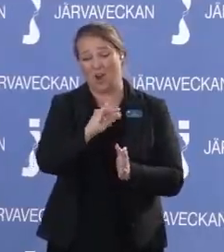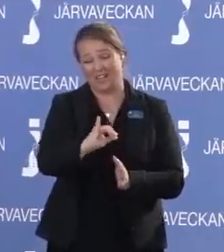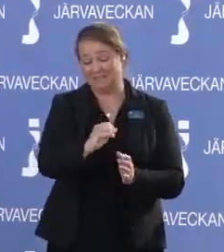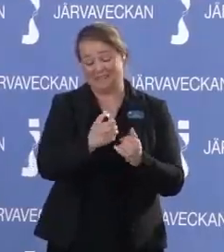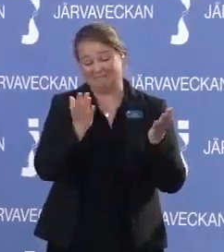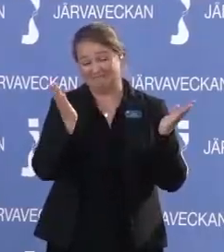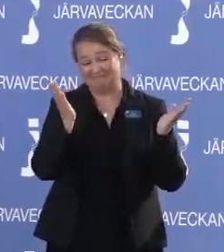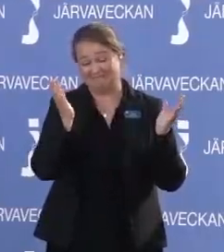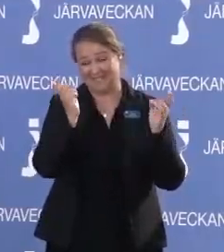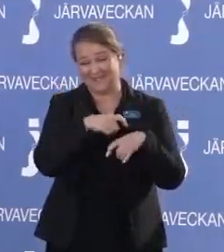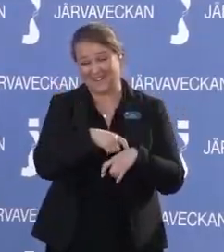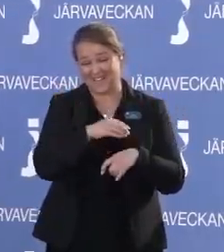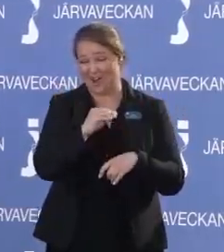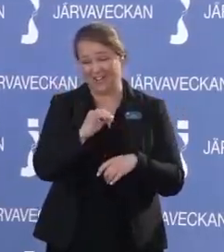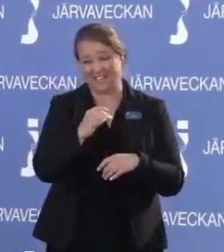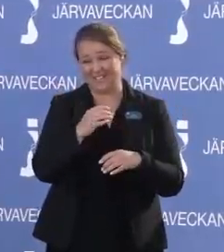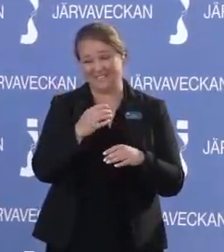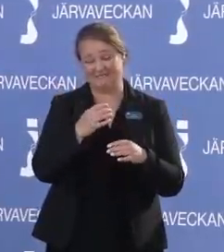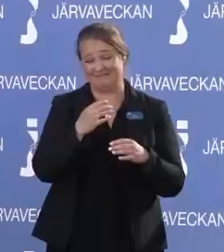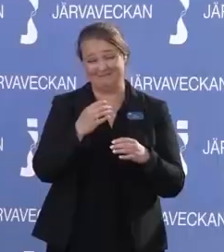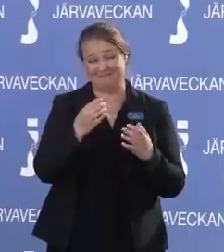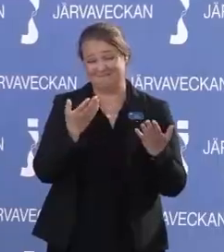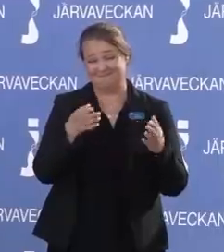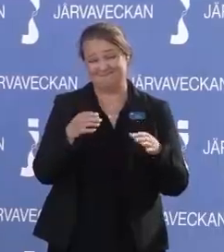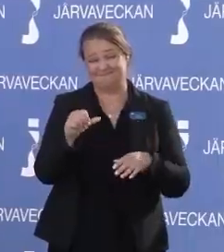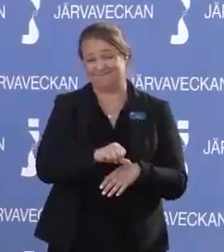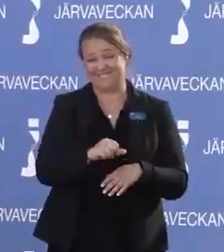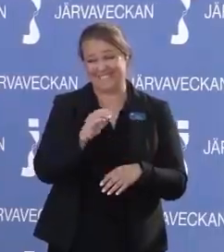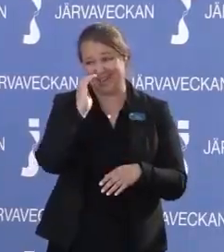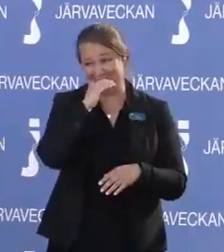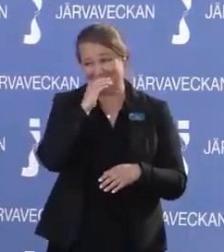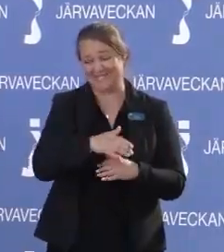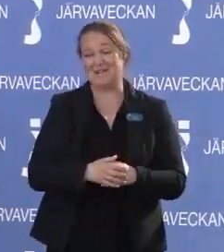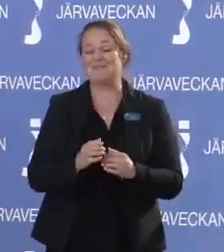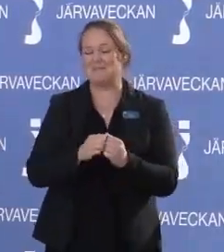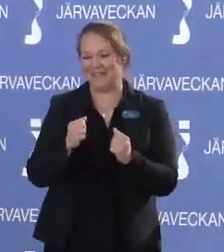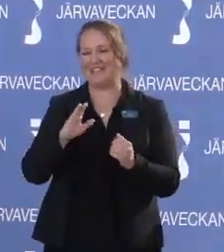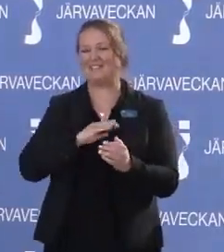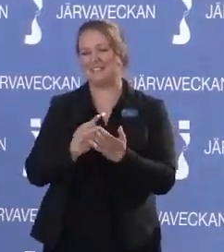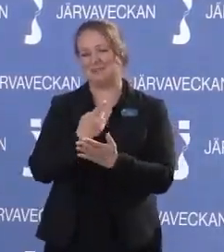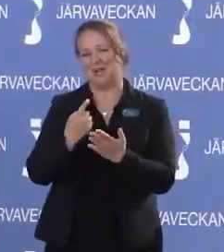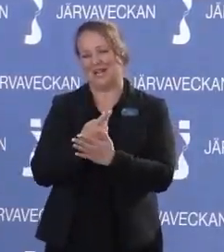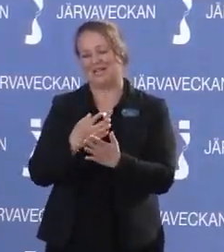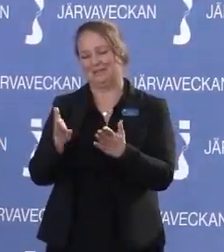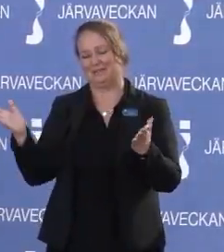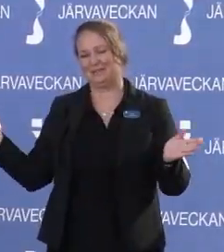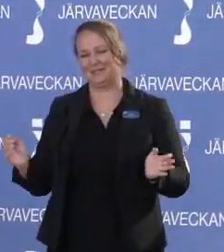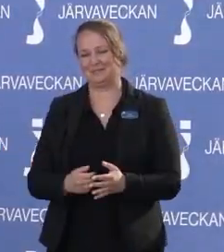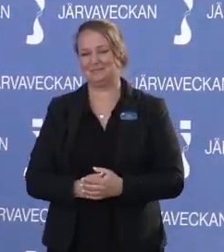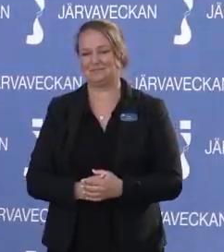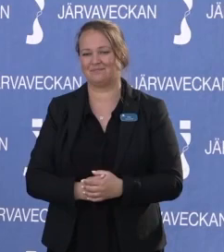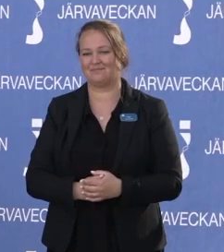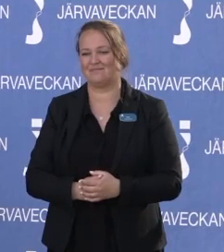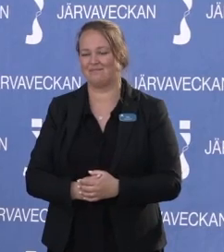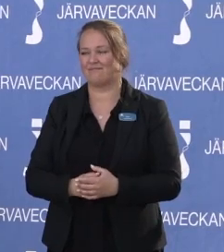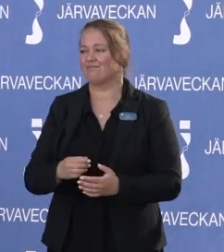inte jättebra på arabiska än i alla fall. Det kan man säga. Men möjligheterna är ju såklart jättemånga. Michelle. Men det kan vi bara lyfta.